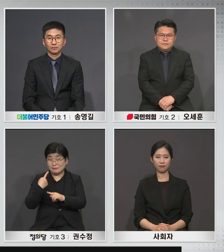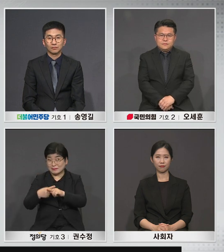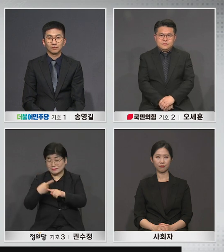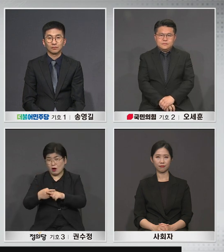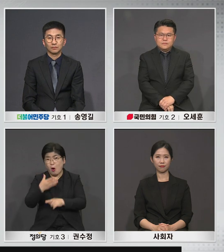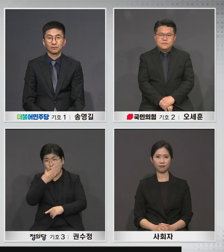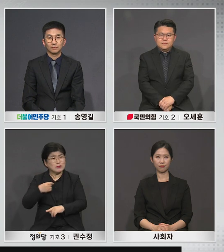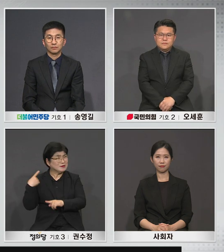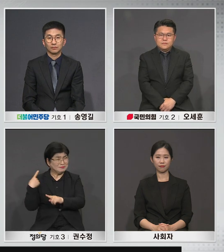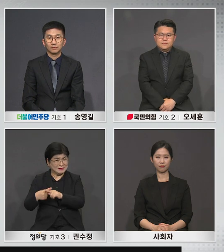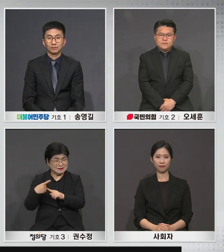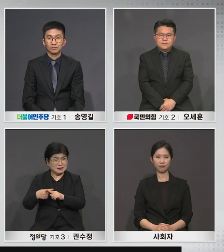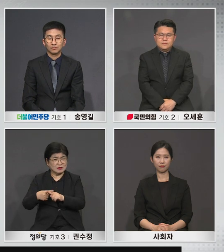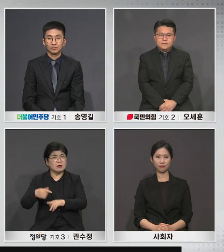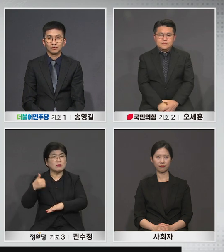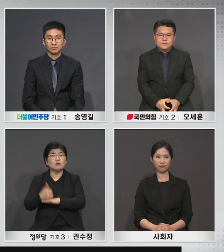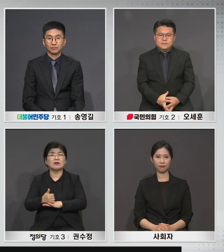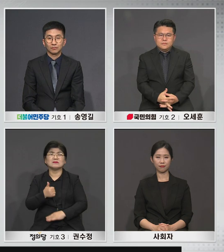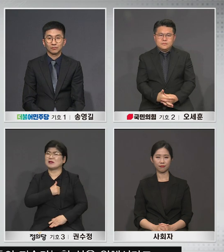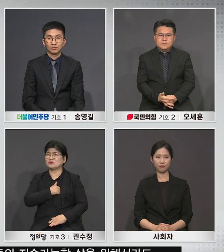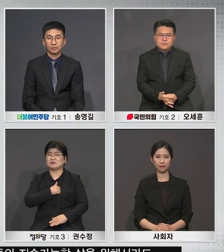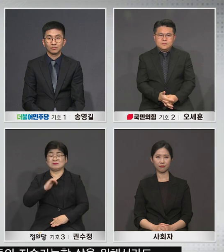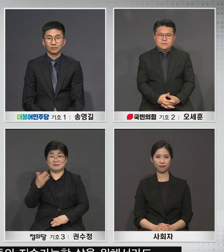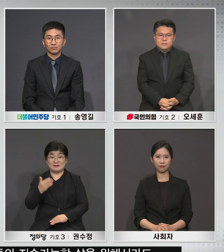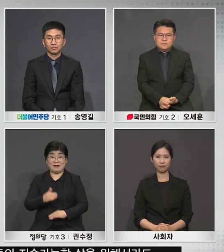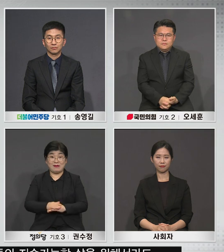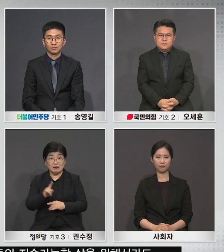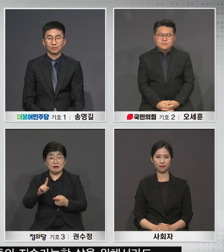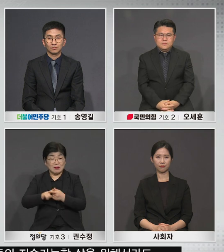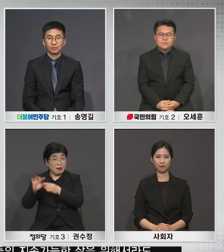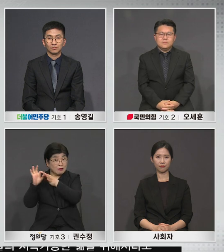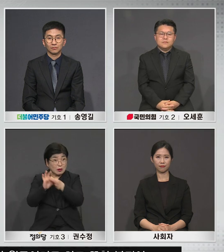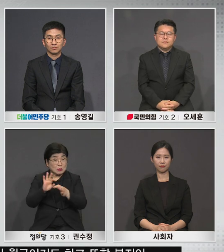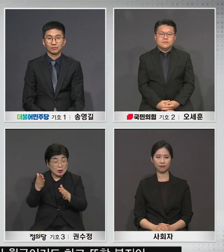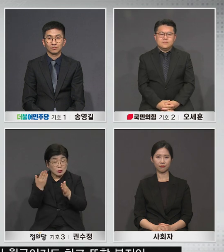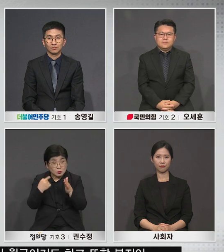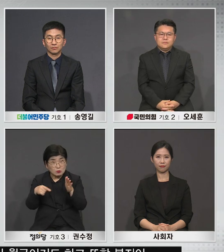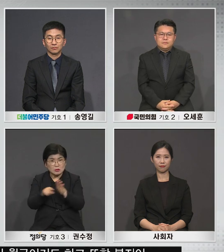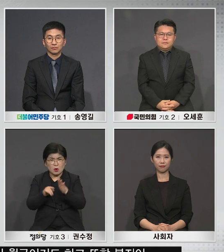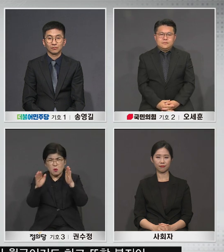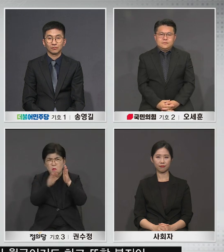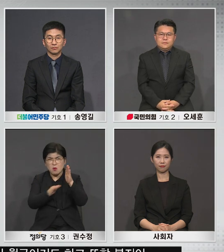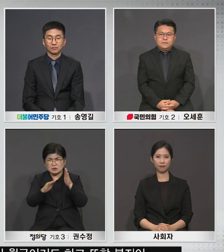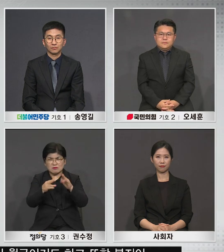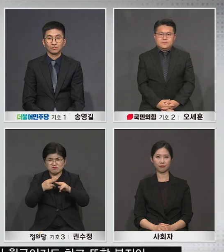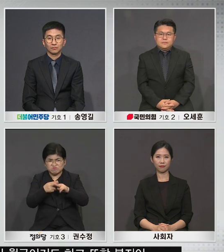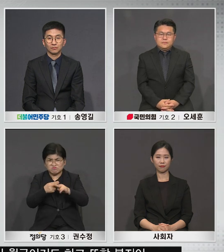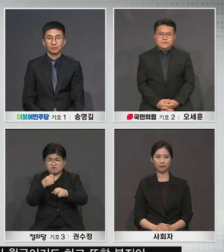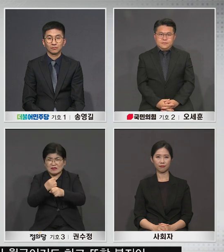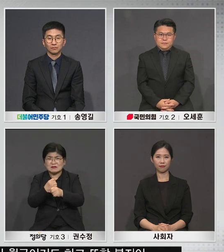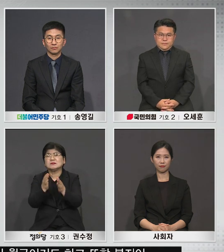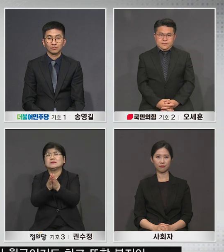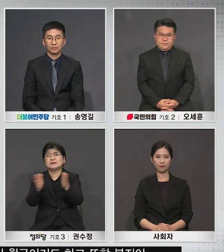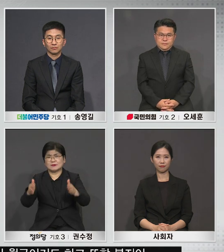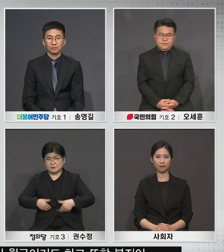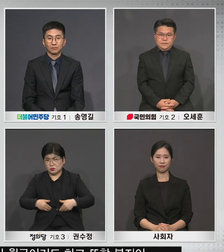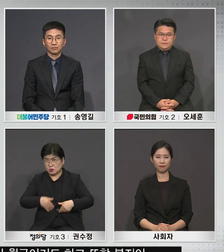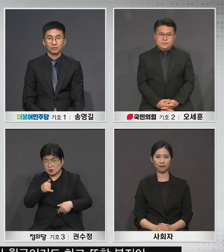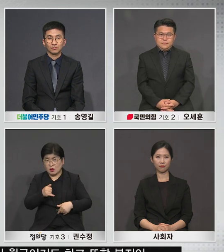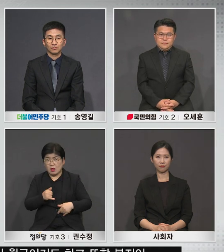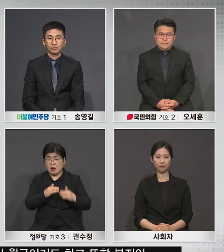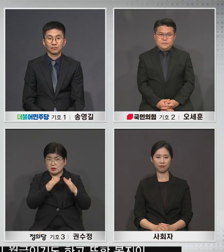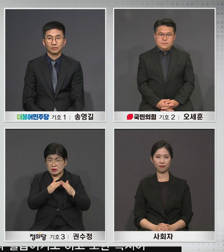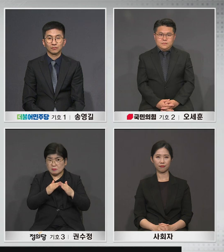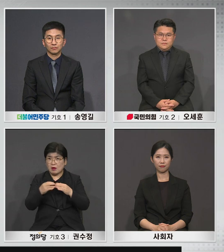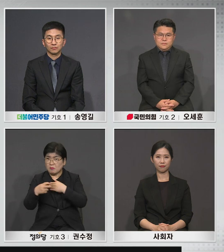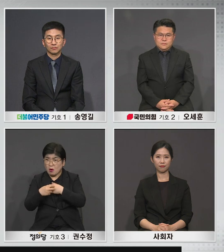복지이기도 하고 자존심이기도 합니다. 이런 것들을 지켜주기 위해서라도 공공의 일자리를 주도적으로 만드는 것을 이제는 시작해야 된다. 왜 주거는 병원은